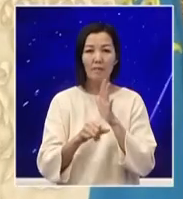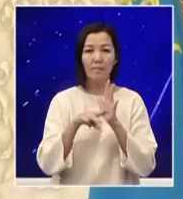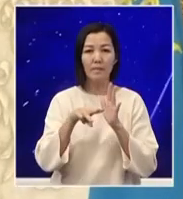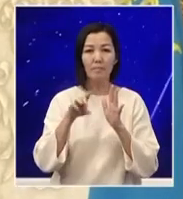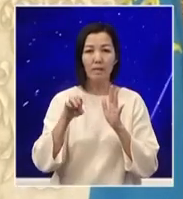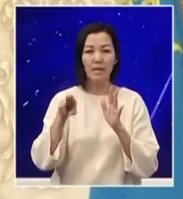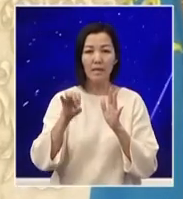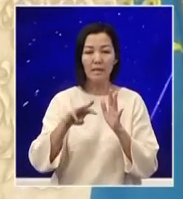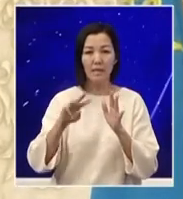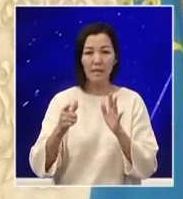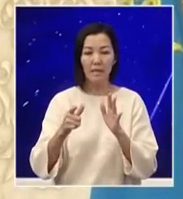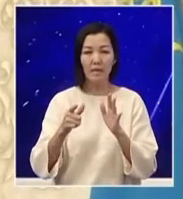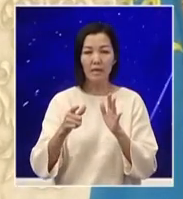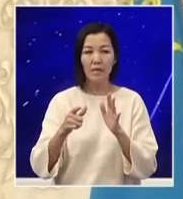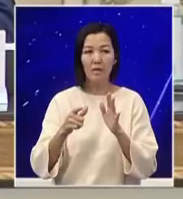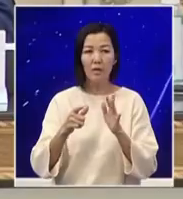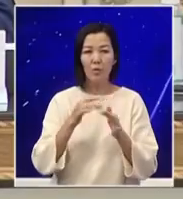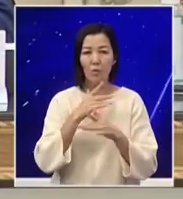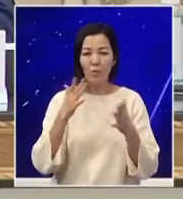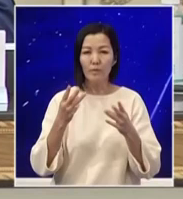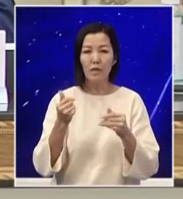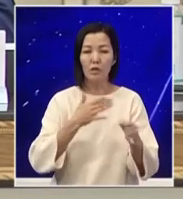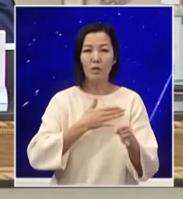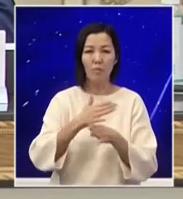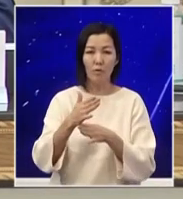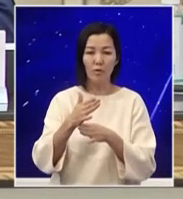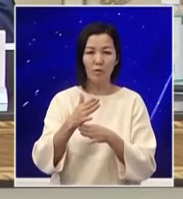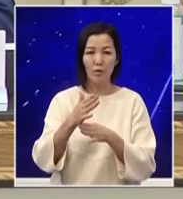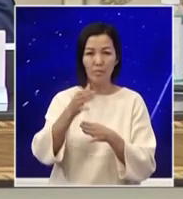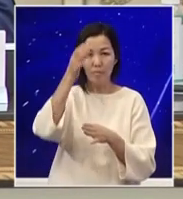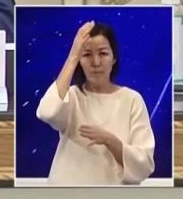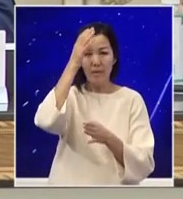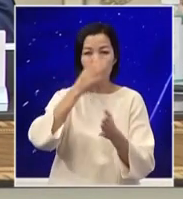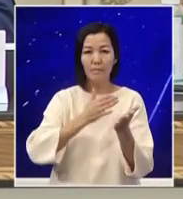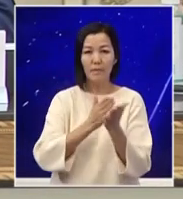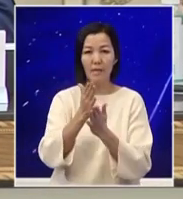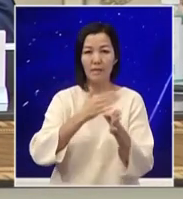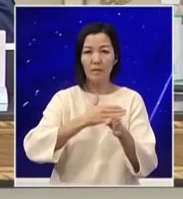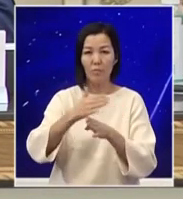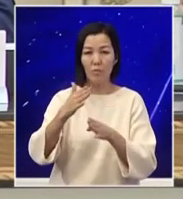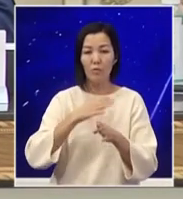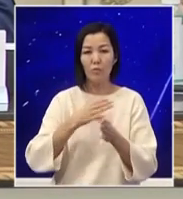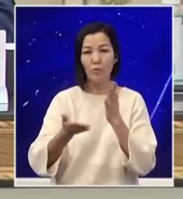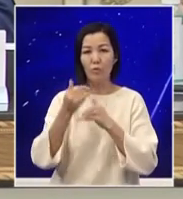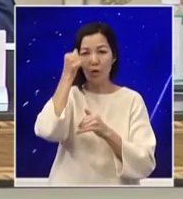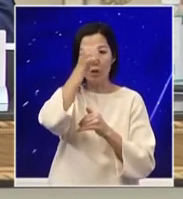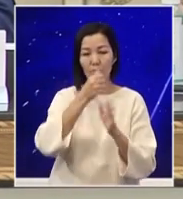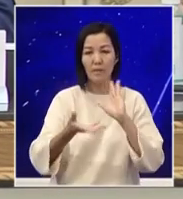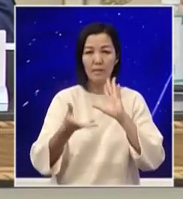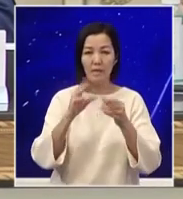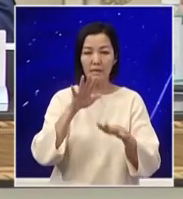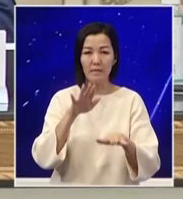миллиард теңге, соның көрдіңіз бе? Қаншамасы оқу саласына бөлініп отыр. Өткен жылмен